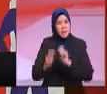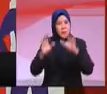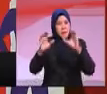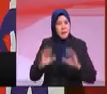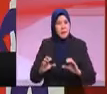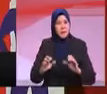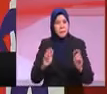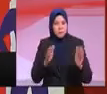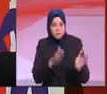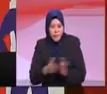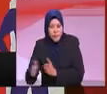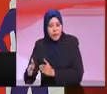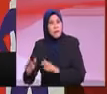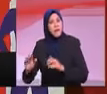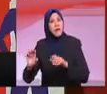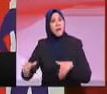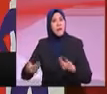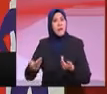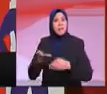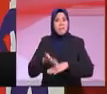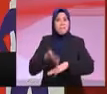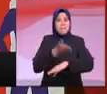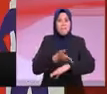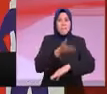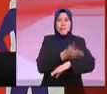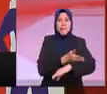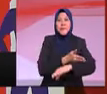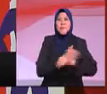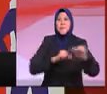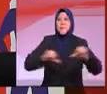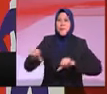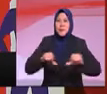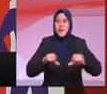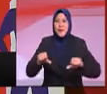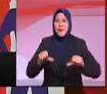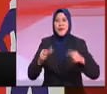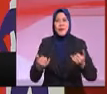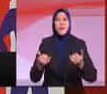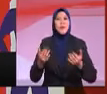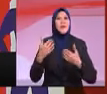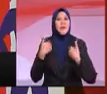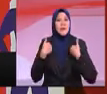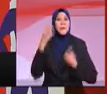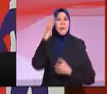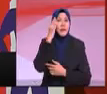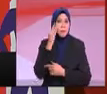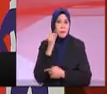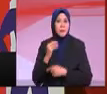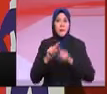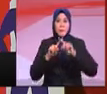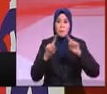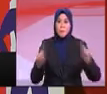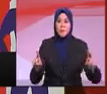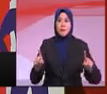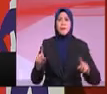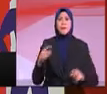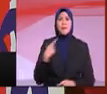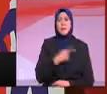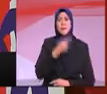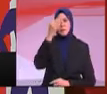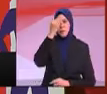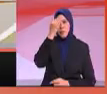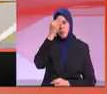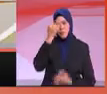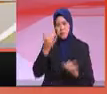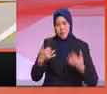kita ataupun mempertingkatkan aktiviti kita. Jadi kita dah ada pengalaman. Tapi sekarang ni, walaupun kita tahu dari